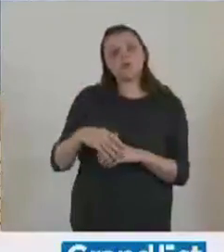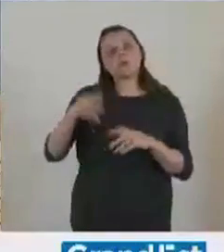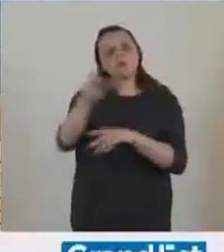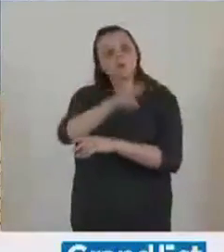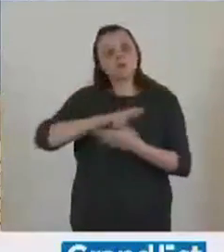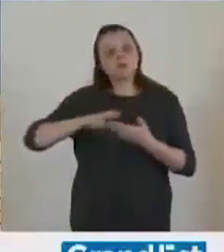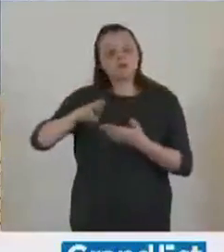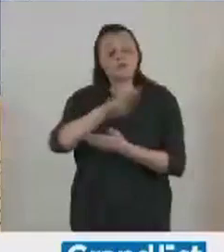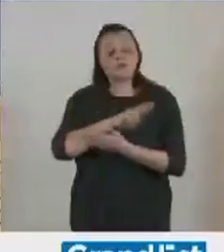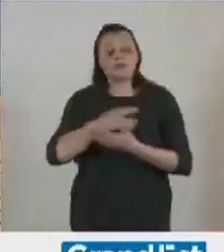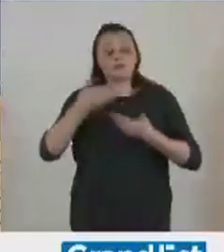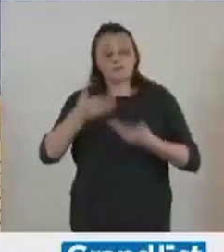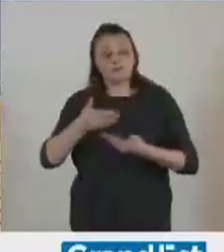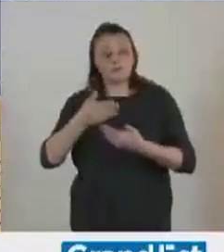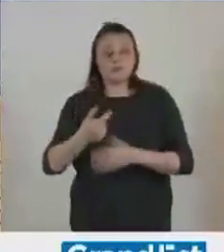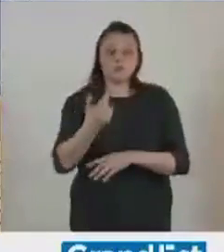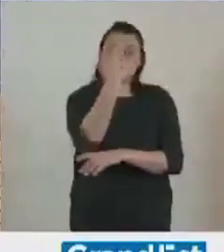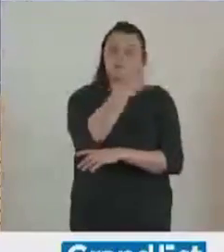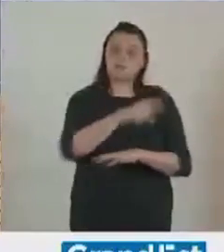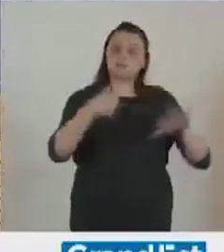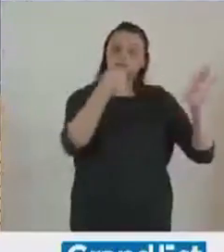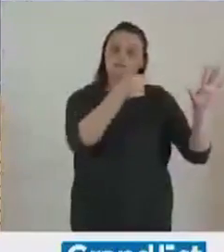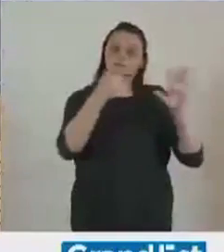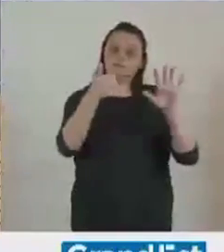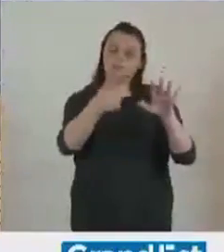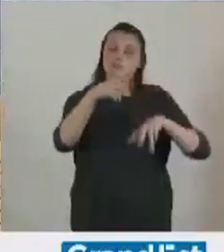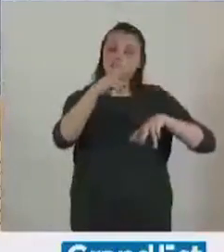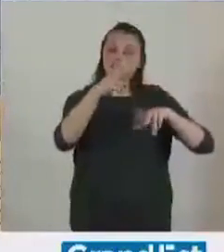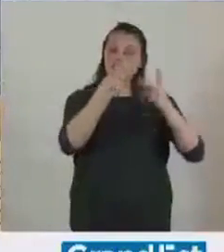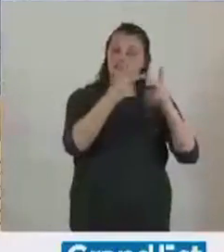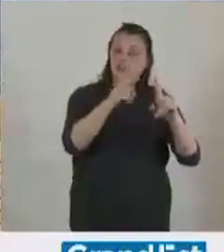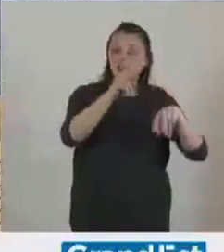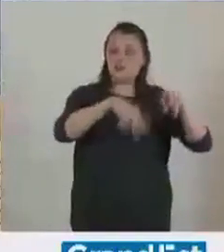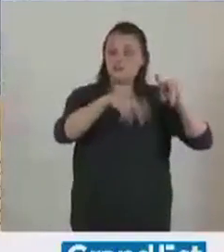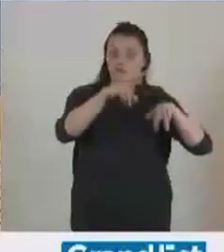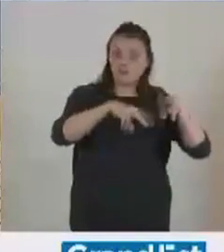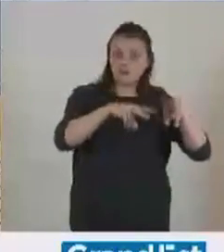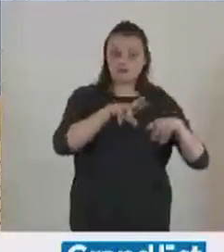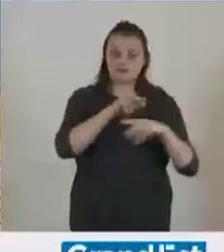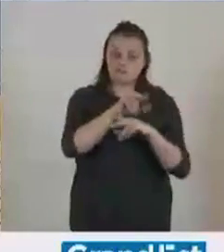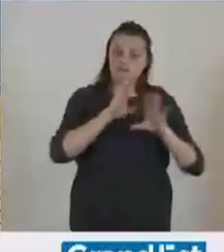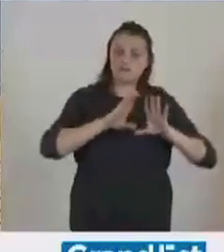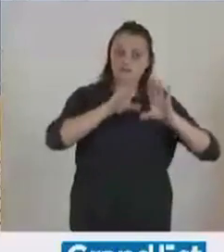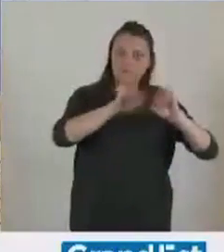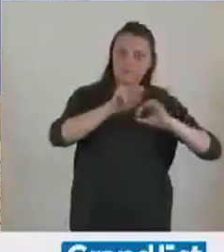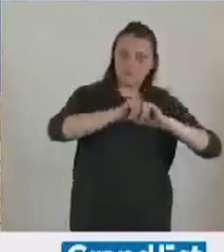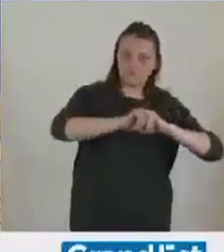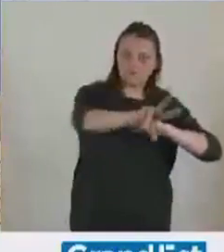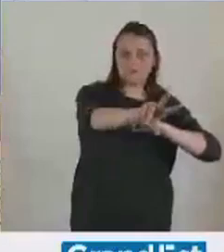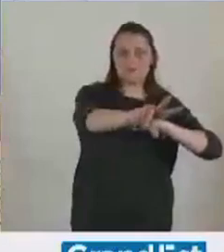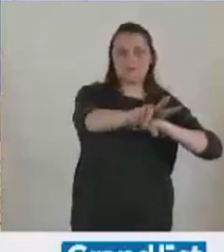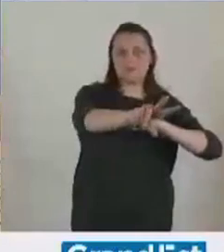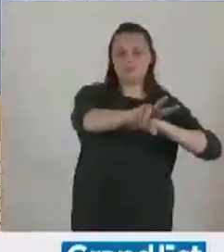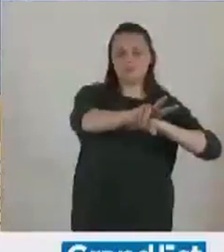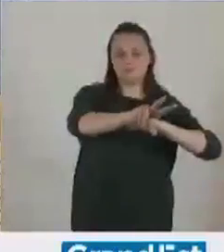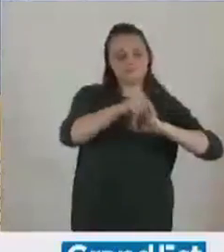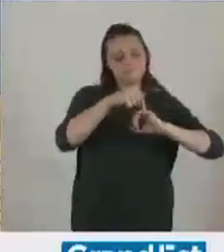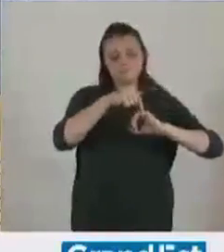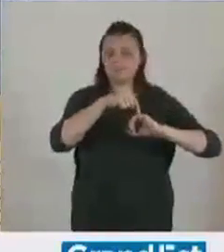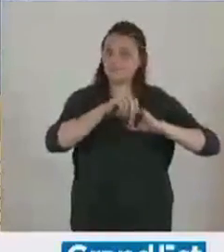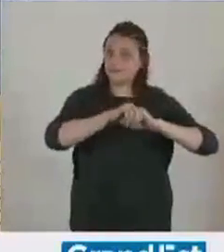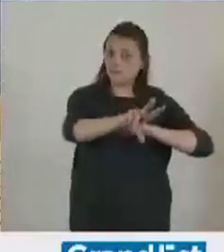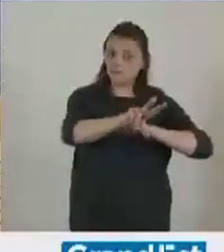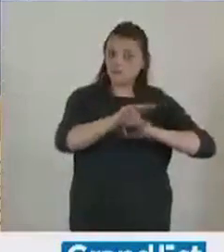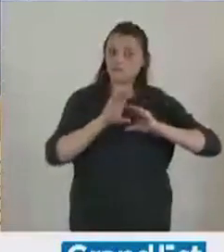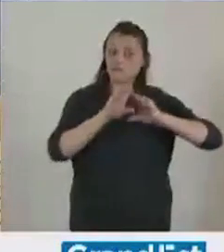région bénéficient ou vont bénéficier de la fibre optique dans le cadre des zones AMI, fibre optique intégralement financée par les